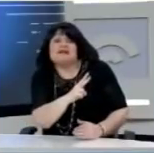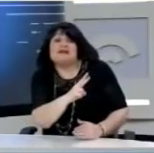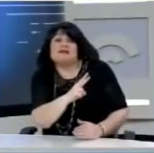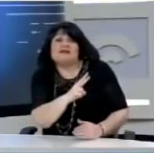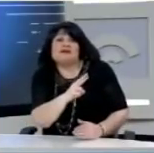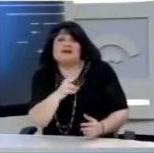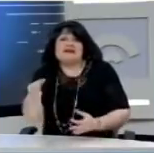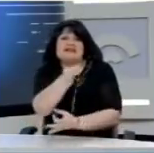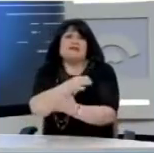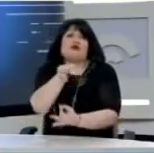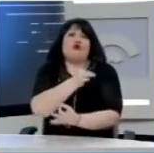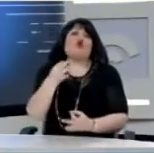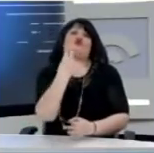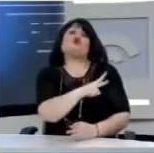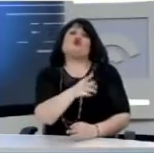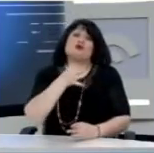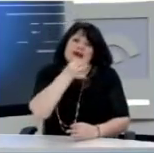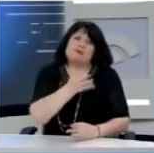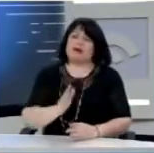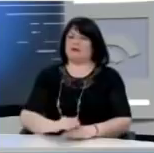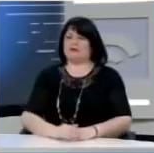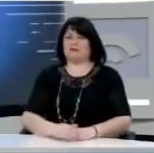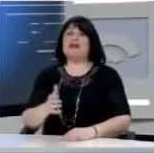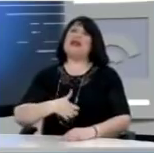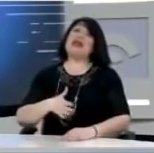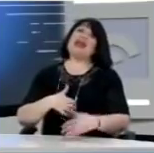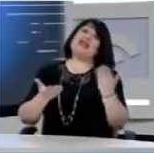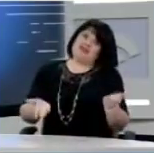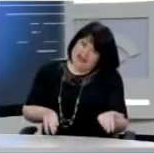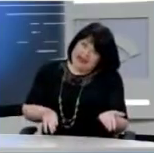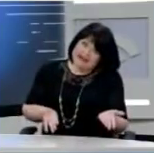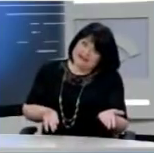στους συμβούλους σας. Τώρα δεν γελάτε όμως.